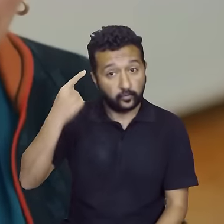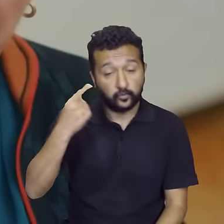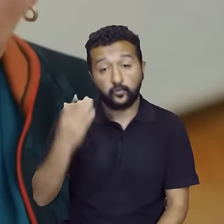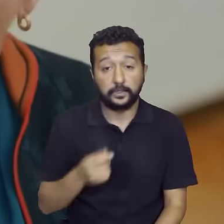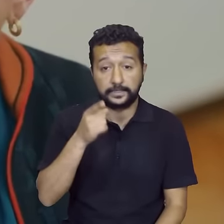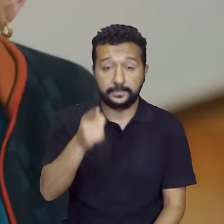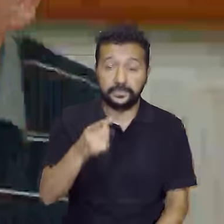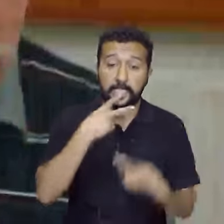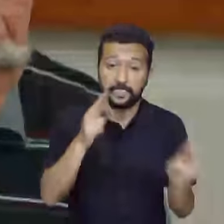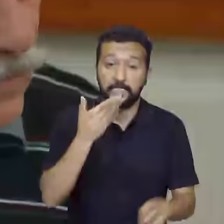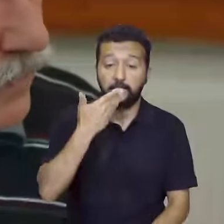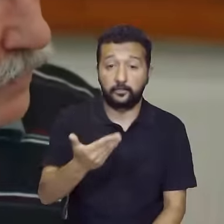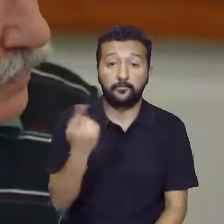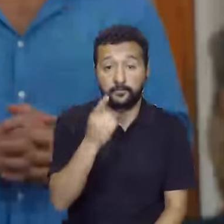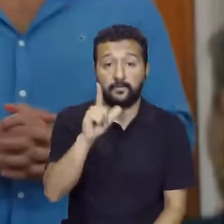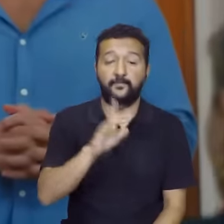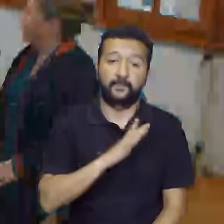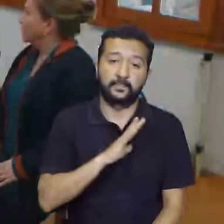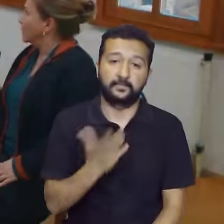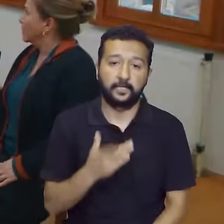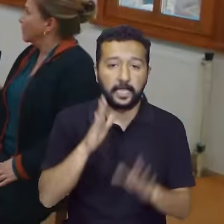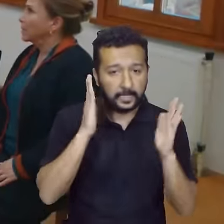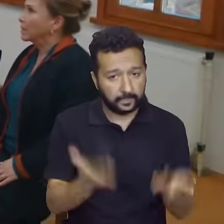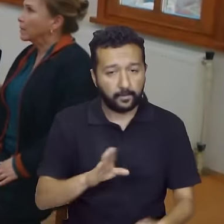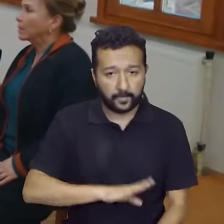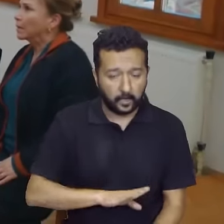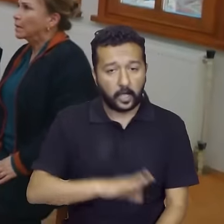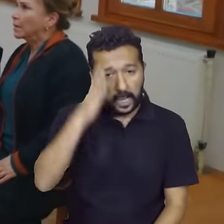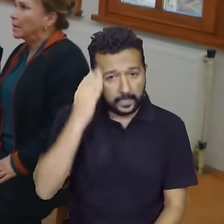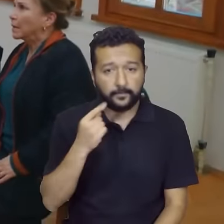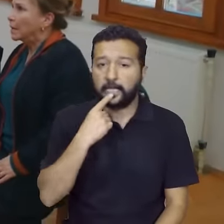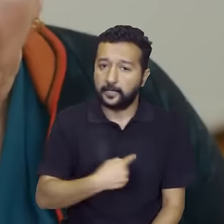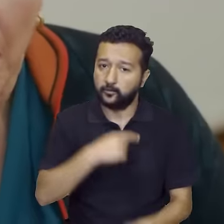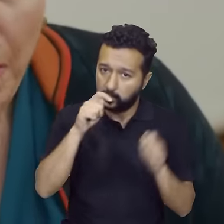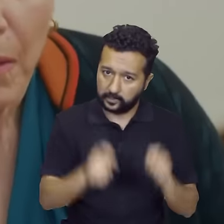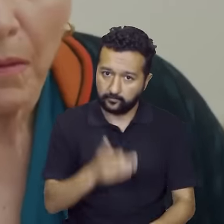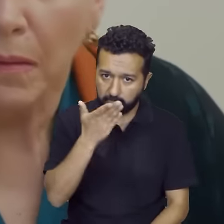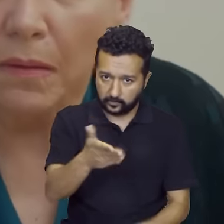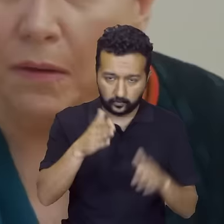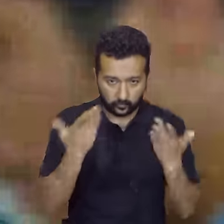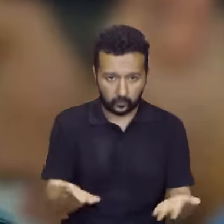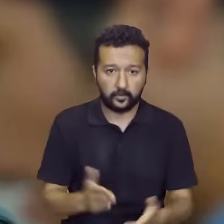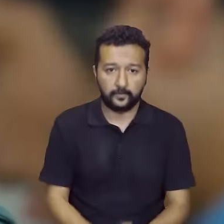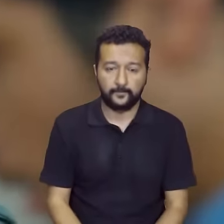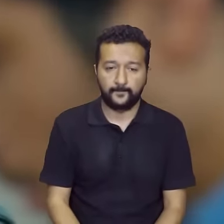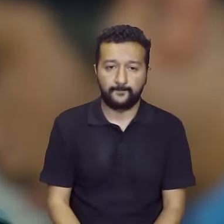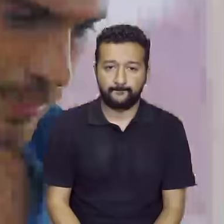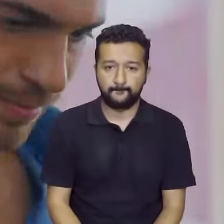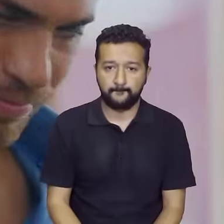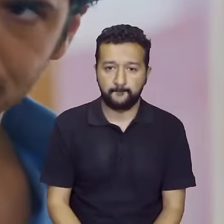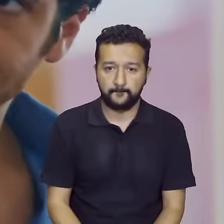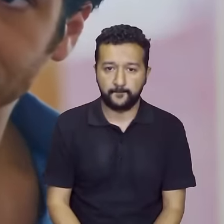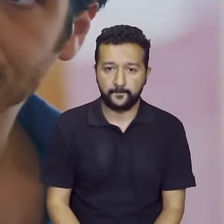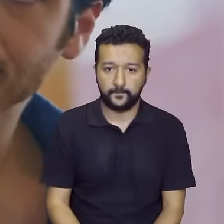düşünüyorduk. Size itiraf etmemiz gereken bir şey var. Tamam yahu, anladık, ne söyleyecekseniz söyleyin işte şunu.